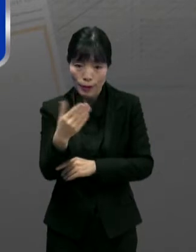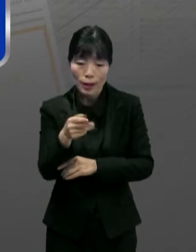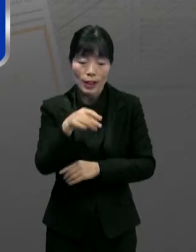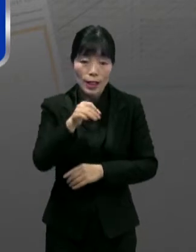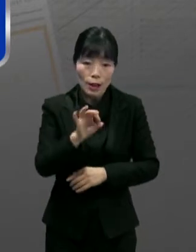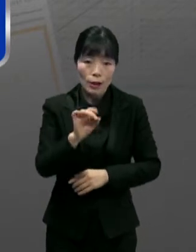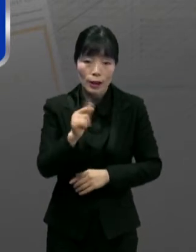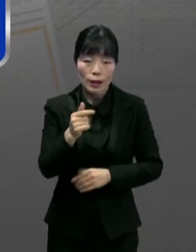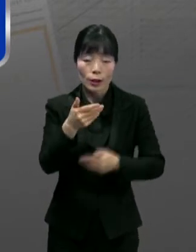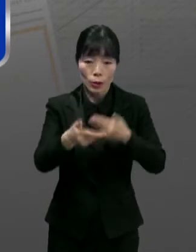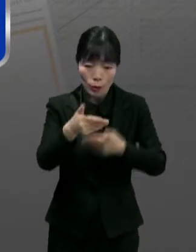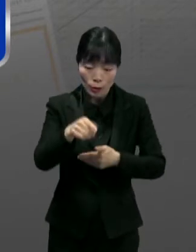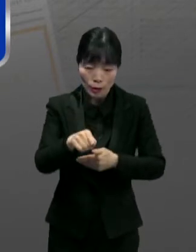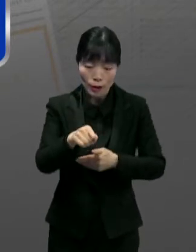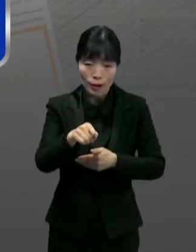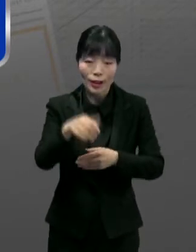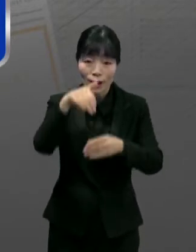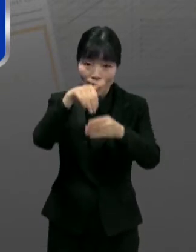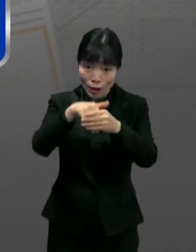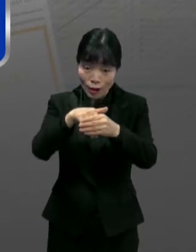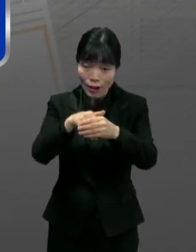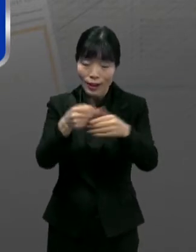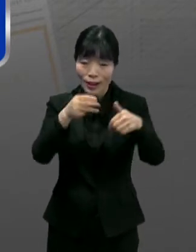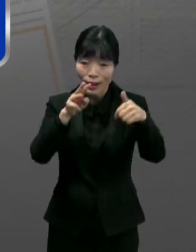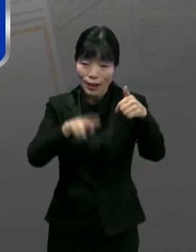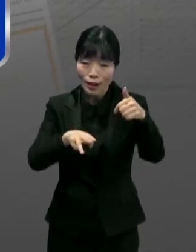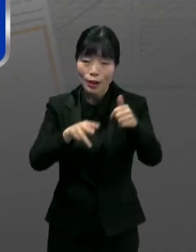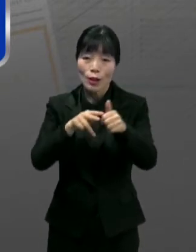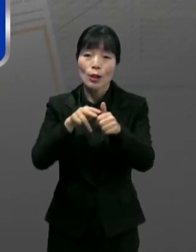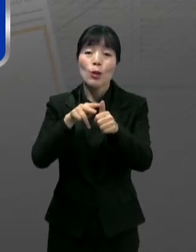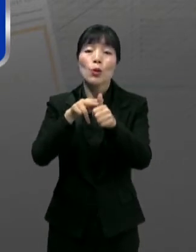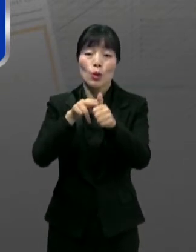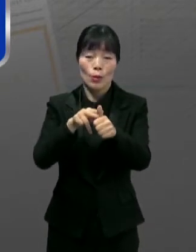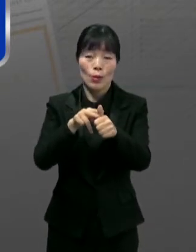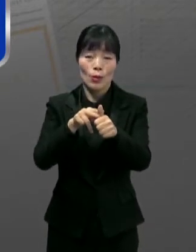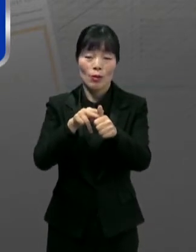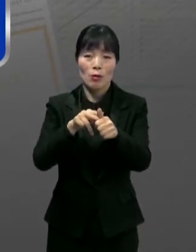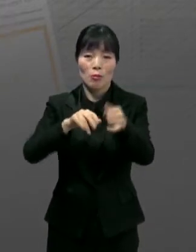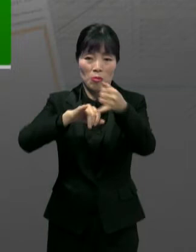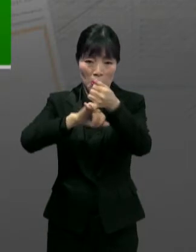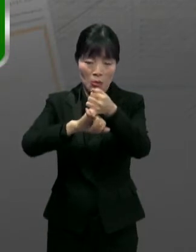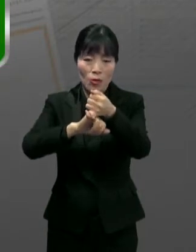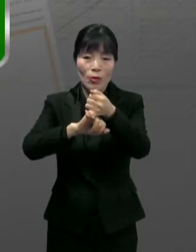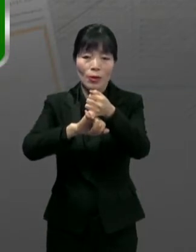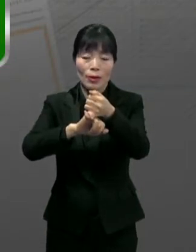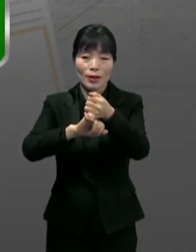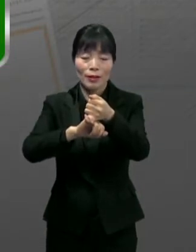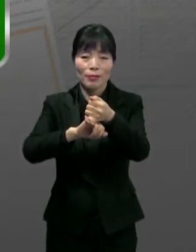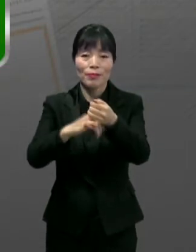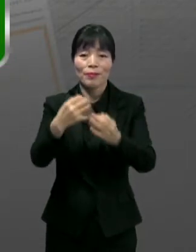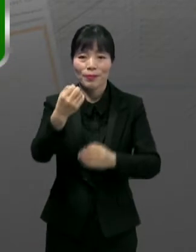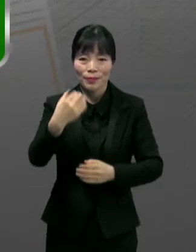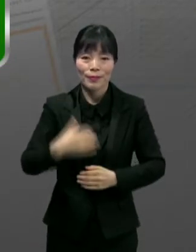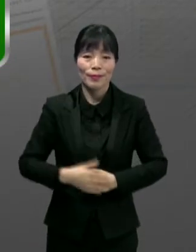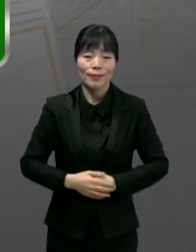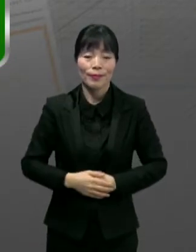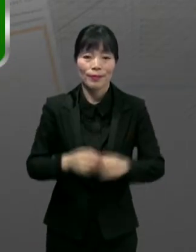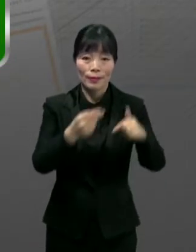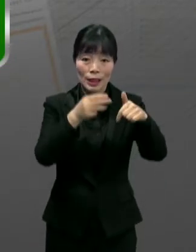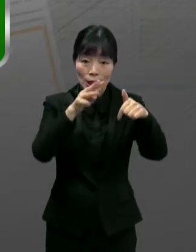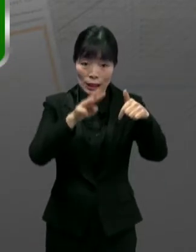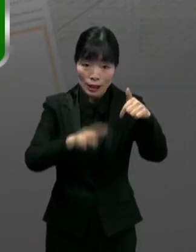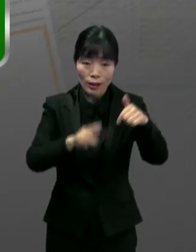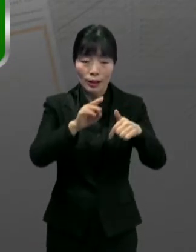사업이 오는 총선 인천 지역 후보들의 단골 공약으로 전락됐다고 전했습니다. 인천일보는